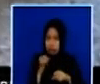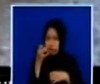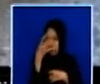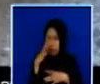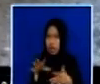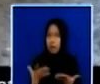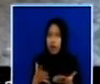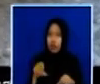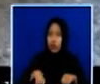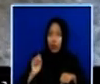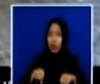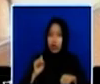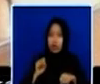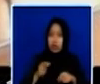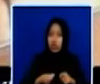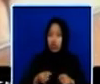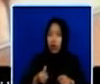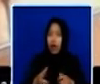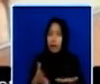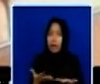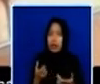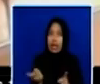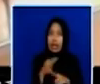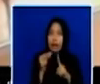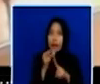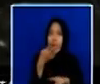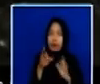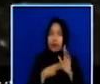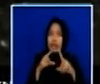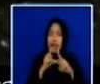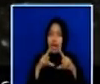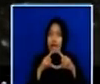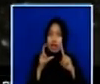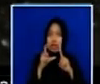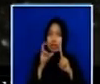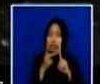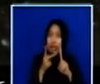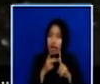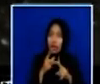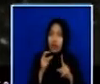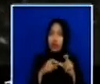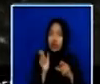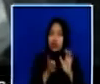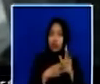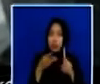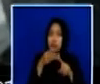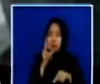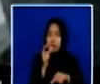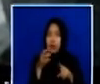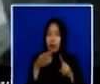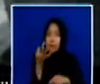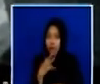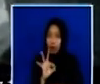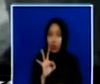pelaku menjual sepeda motor ke penadah yang berada di kecamatan sumberbaru warna yang papan cepat ini road